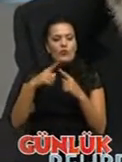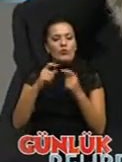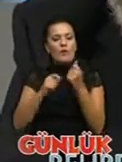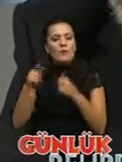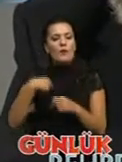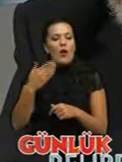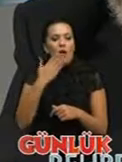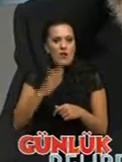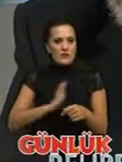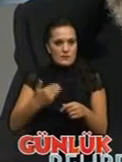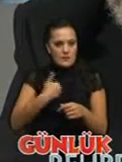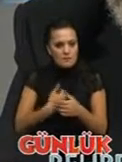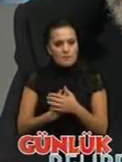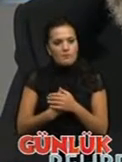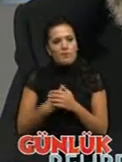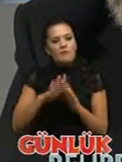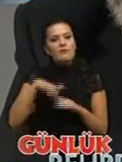öğrencisiyim. Ondan sonra